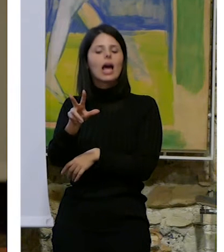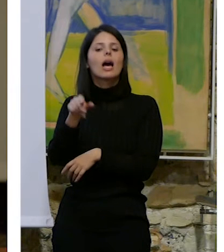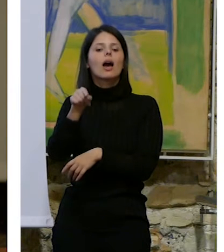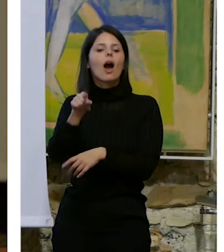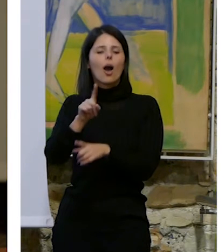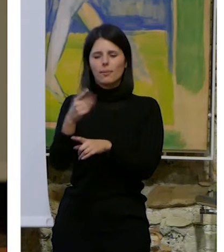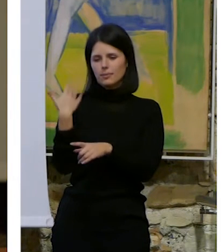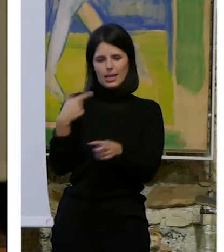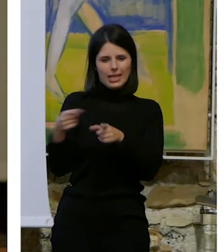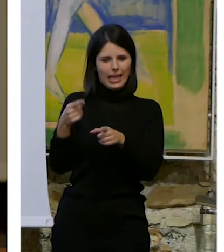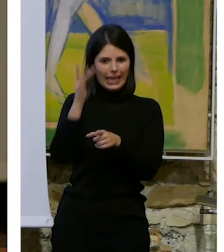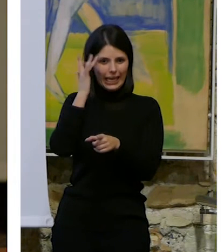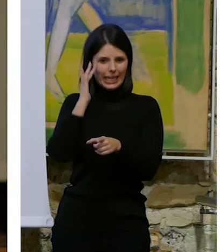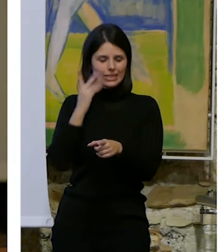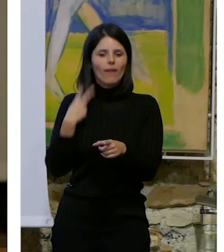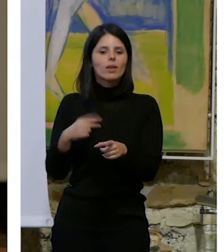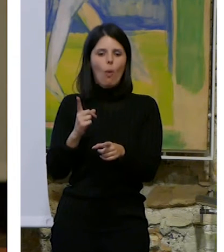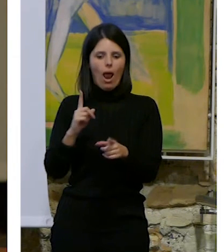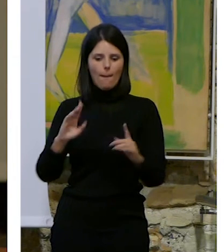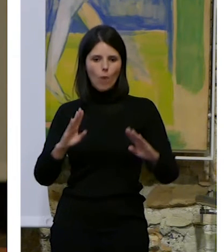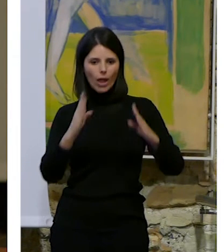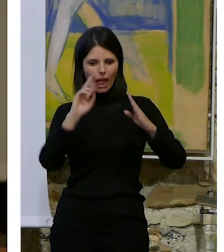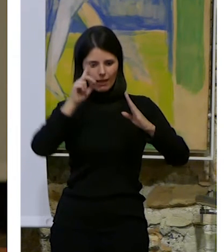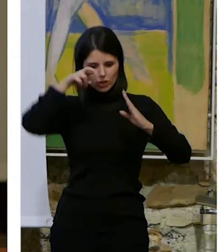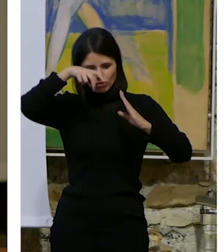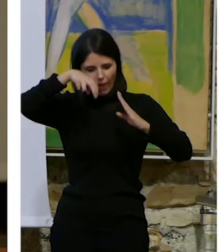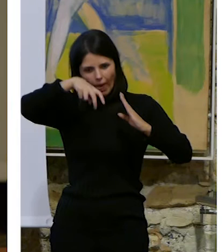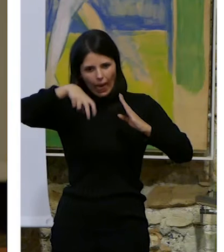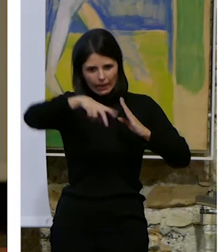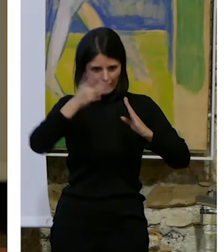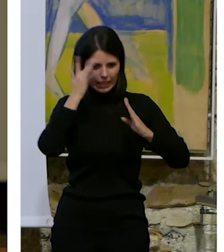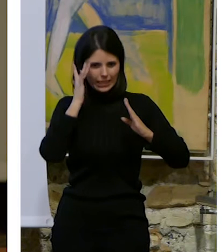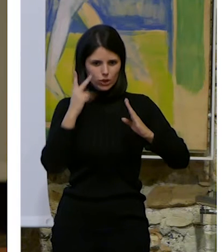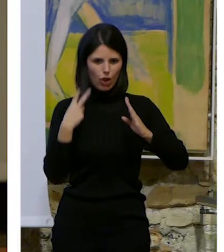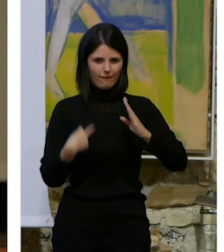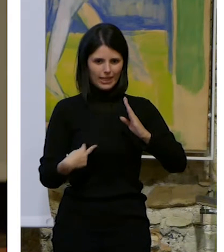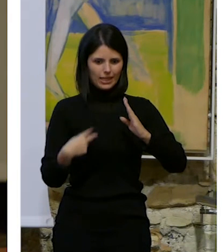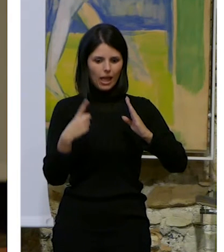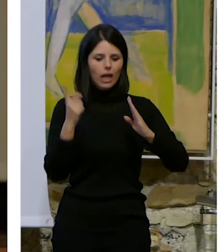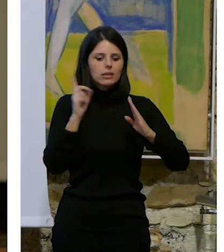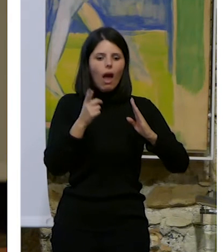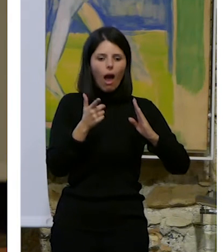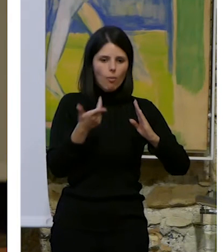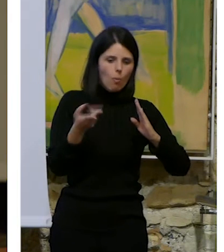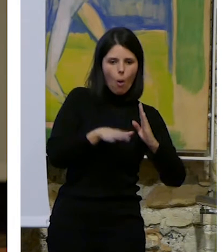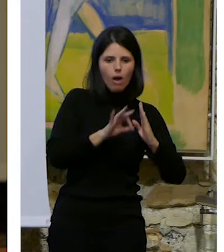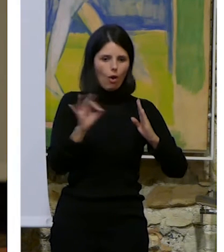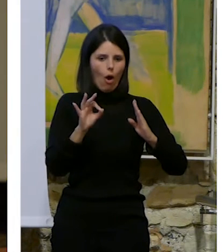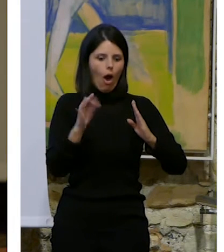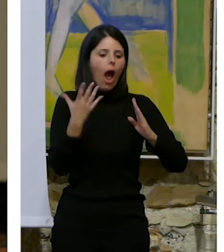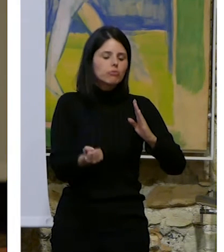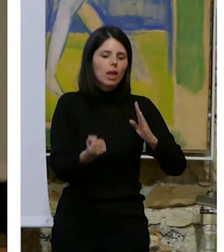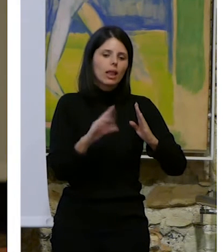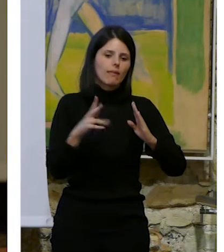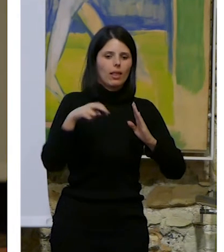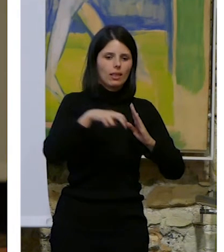di rischio della vita di Mosè è quando è sceso dalle montagne con le due robe in mano, che lì o lo mangiavano o accettavano. hanno deciso di accettarlo e